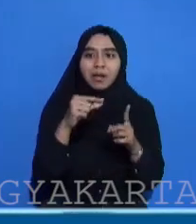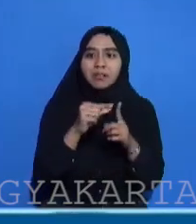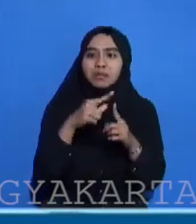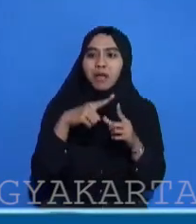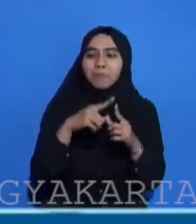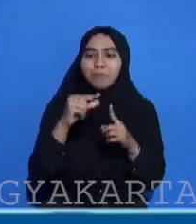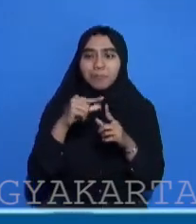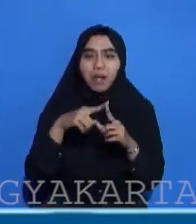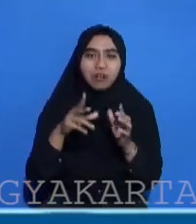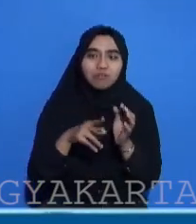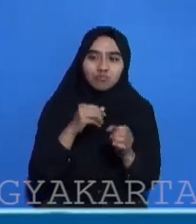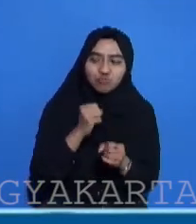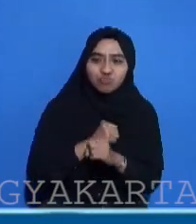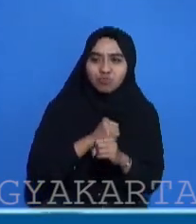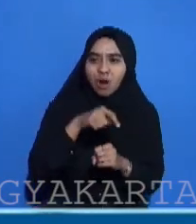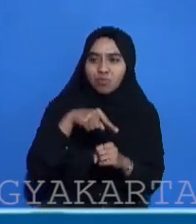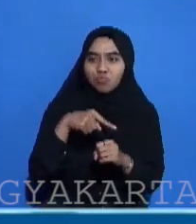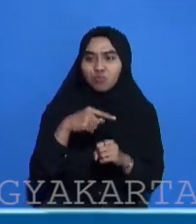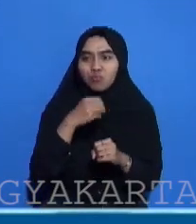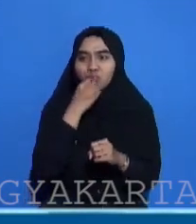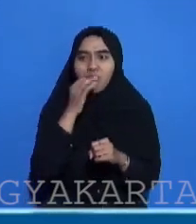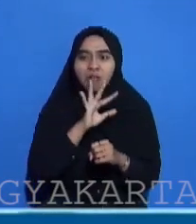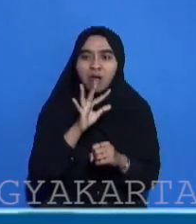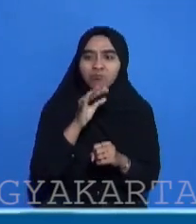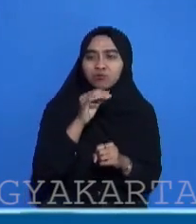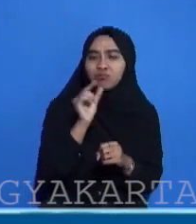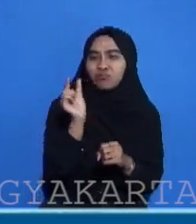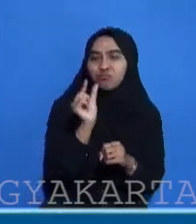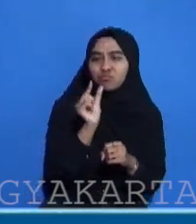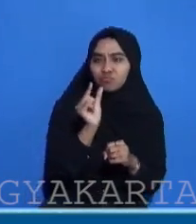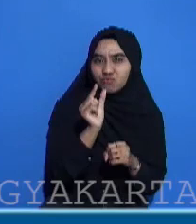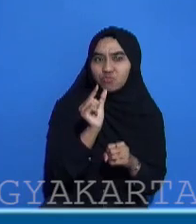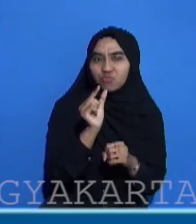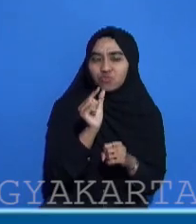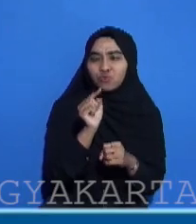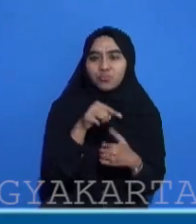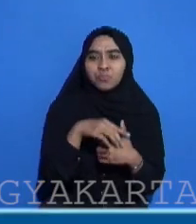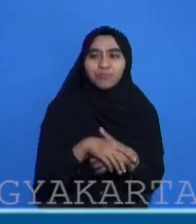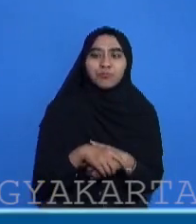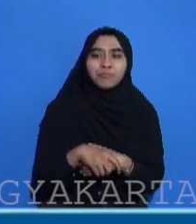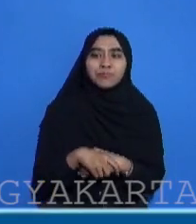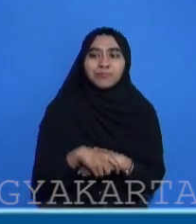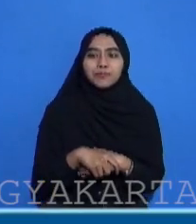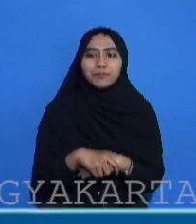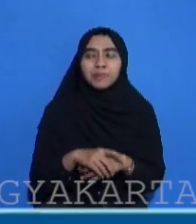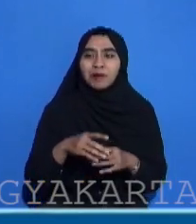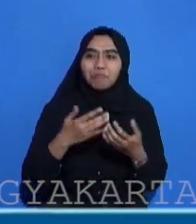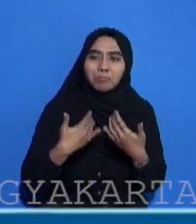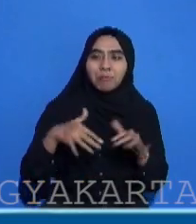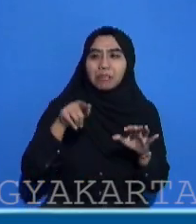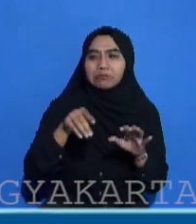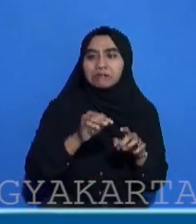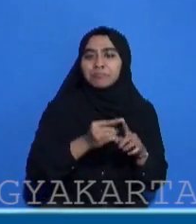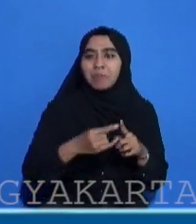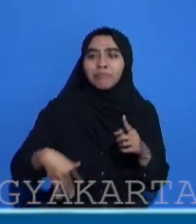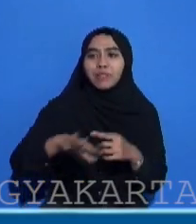pancen gadhah sekar ingkang elok werni ungu. Nanging sinten ingkang nyono tanaman ingkang kathah tuwuh kanthi mardika ing laladan pesisir tanpa